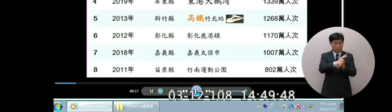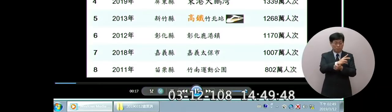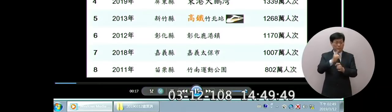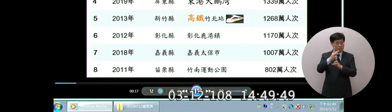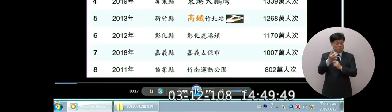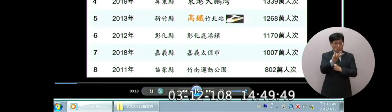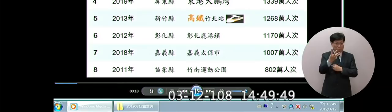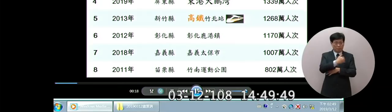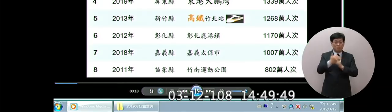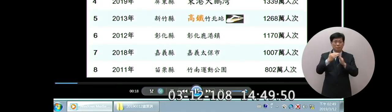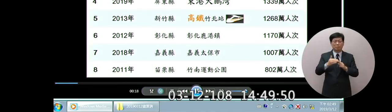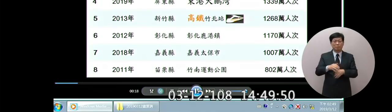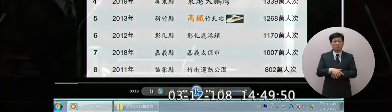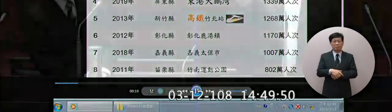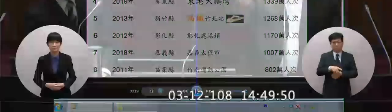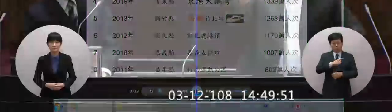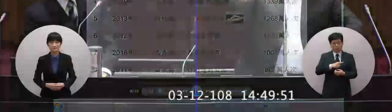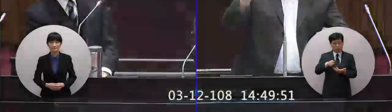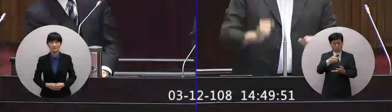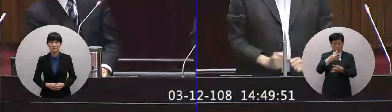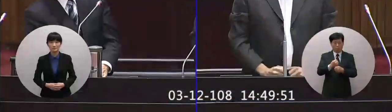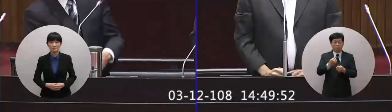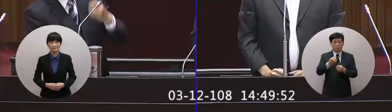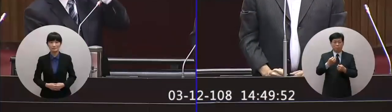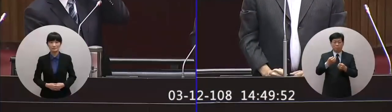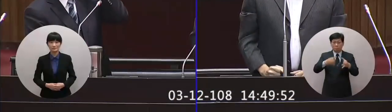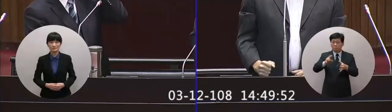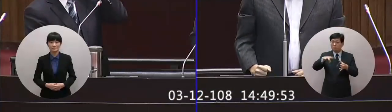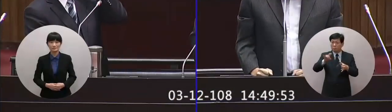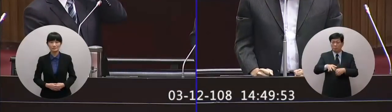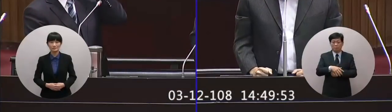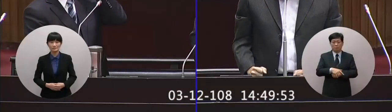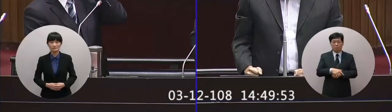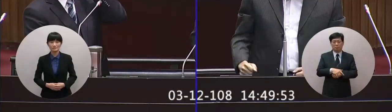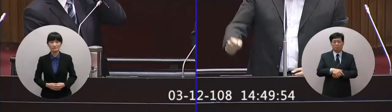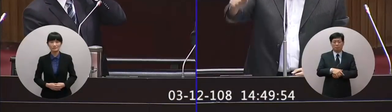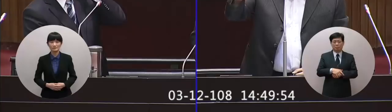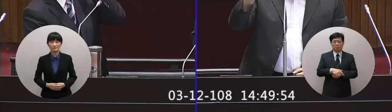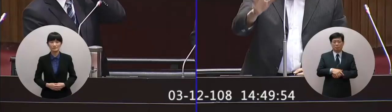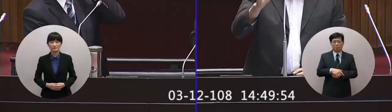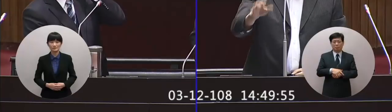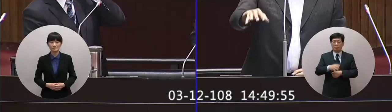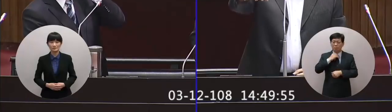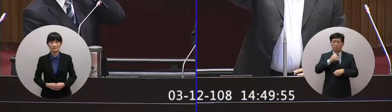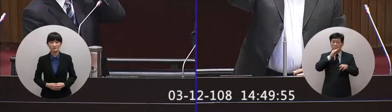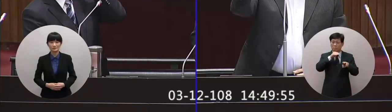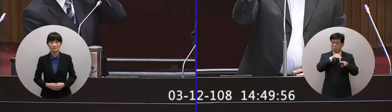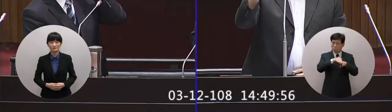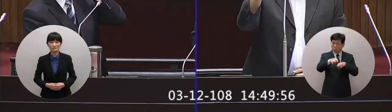新竹这些管区，他们的灯会的位置都在哪里？都是在所谓的